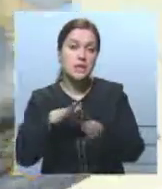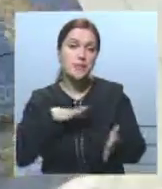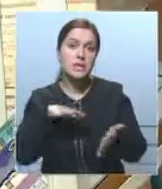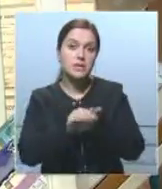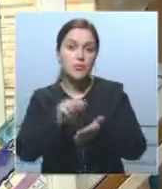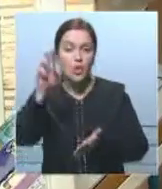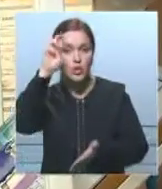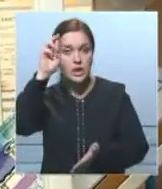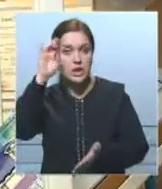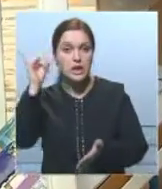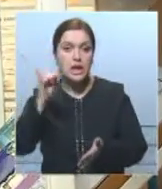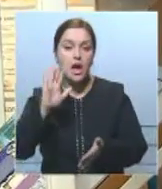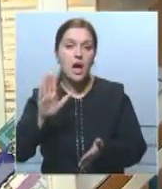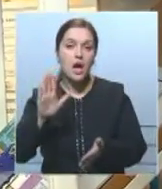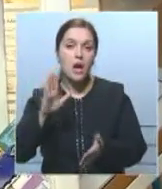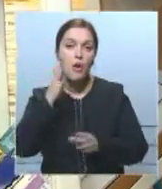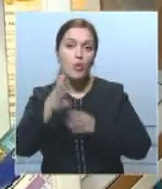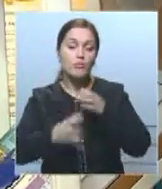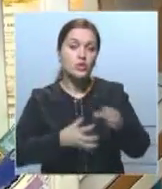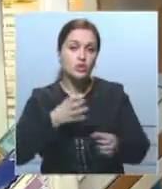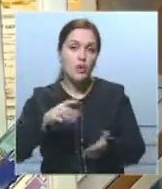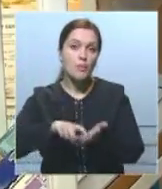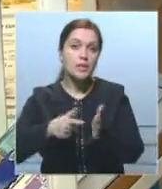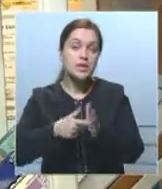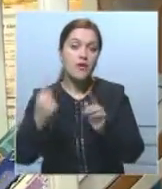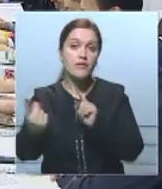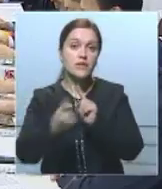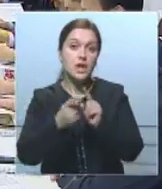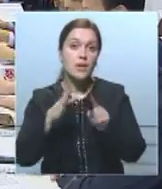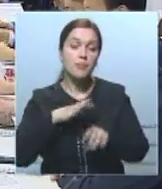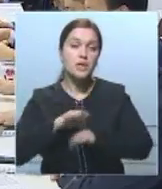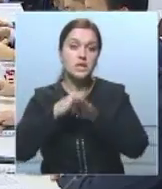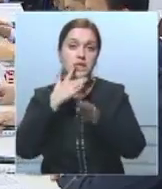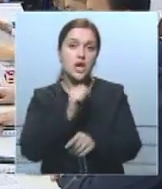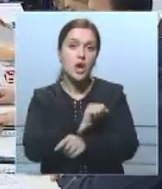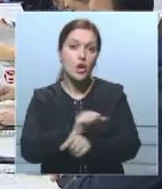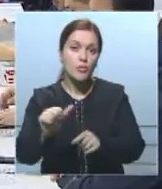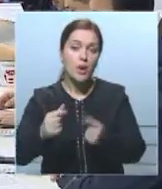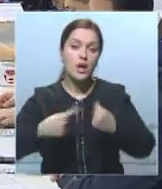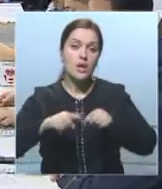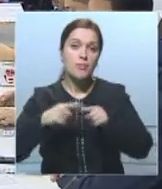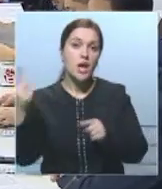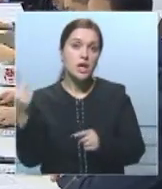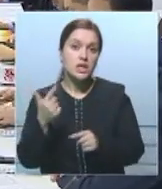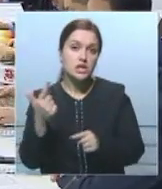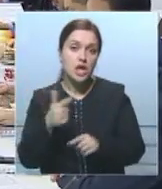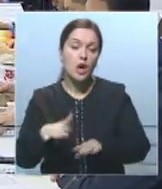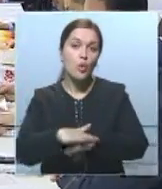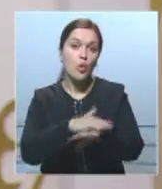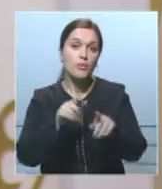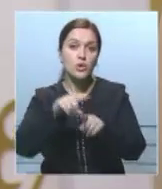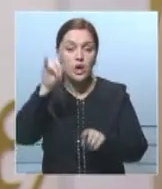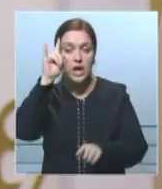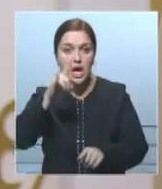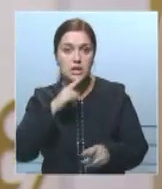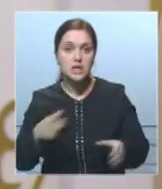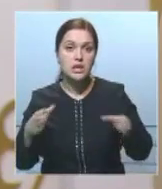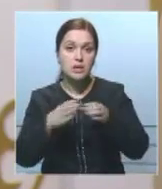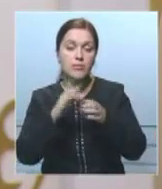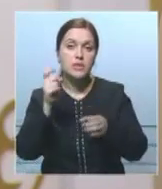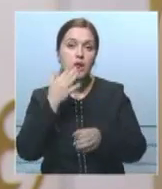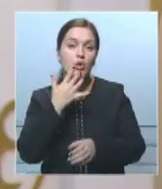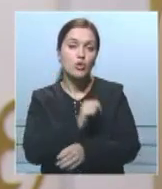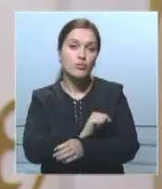как государственные, так и международные площадки. Встречи проходили с зарубежными институтами гражданского общества, а также казахскими диаспорами